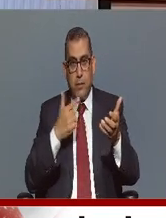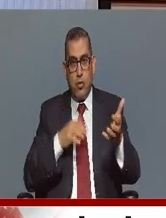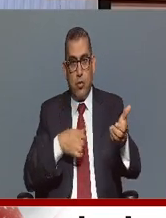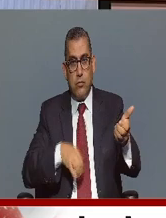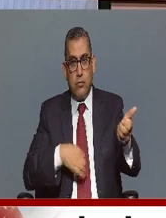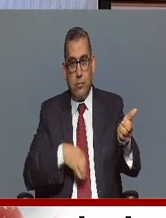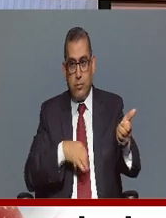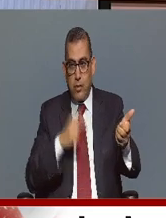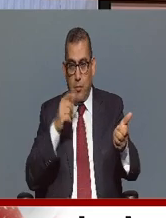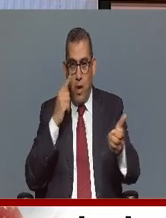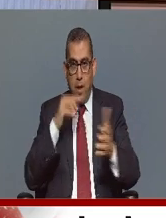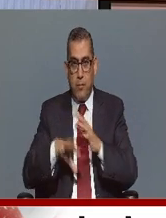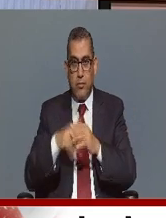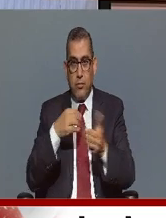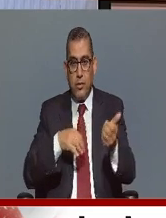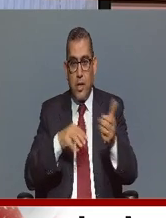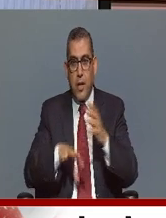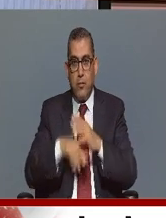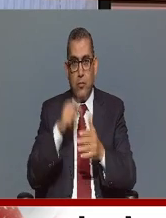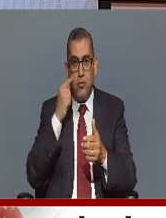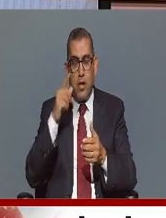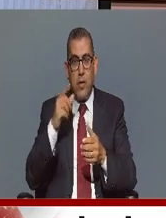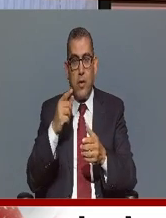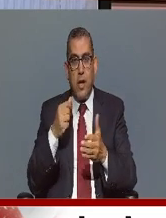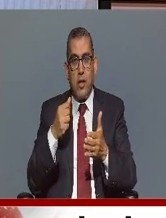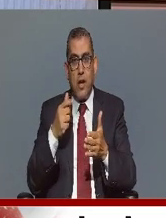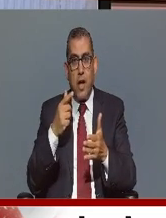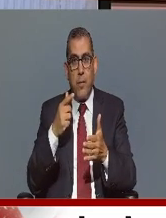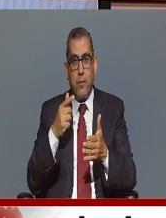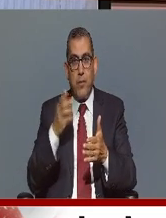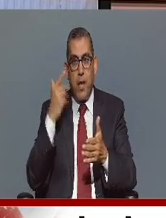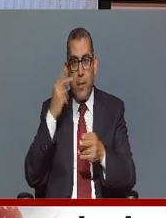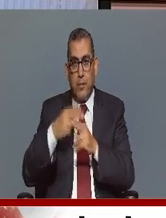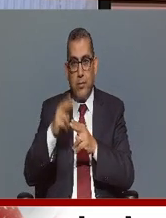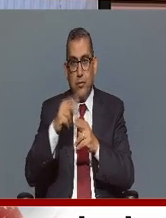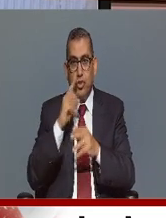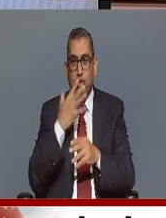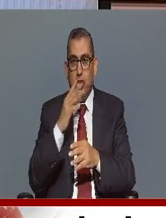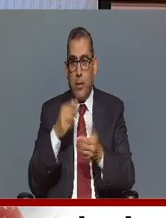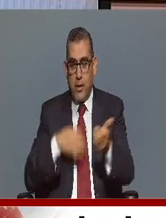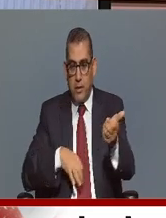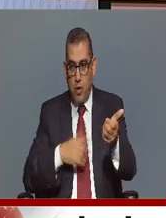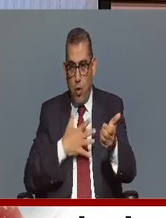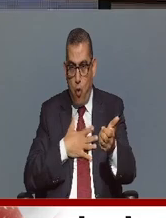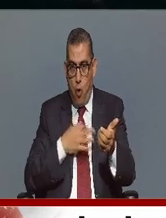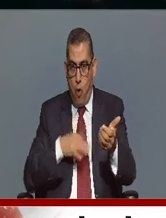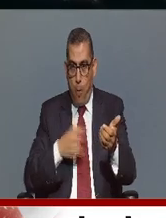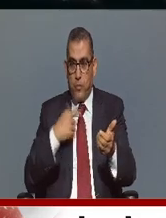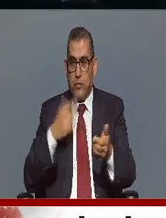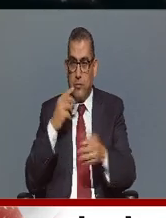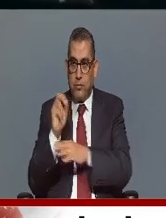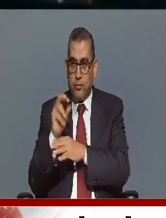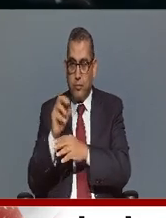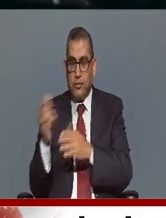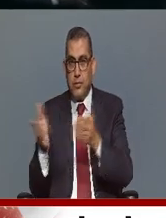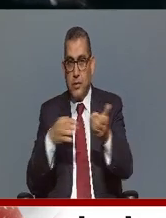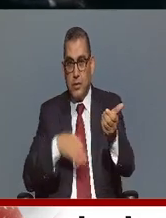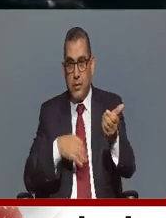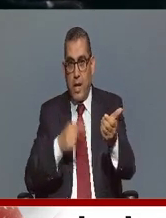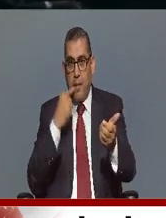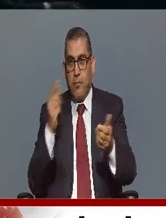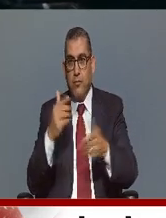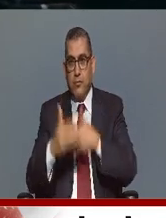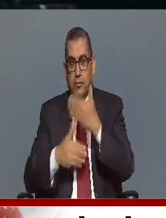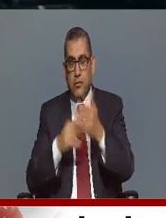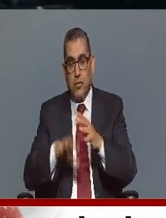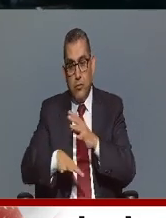مهتم بتصنيع آلة العود وتخريج دفعات من الشباب المحبة للموسيقى فإنها تتعلم حرفة صناعة